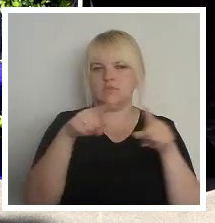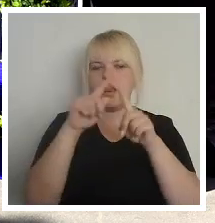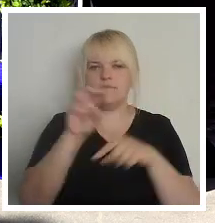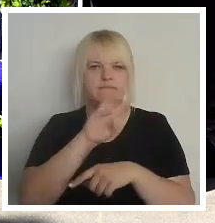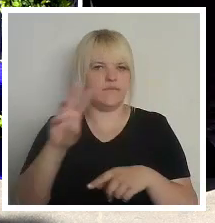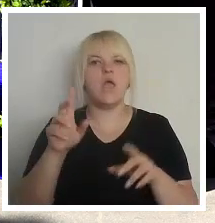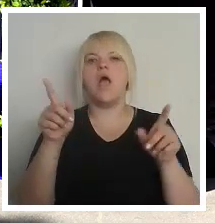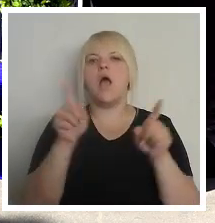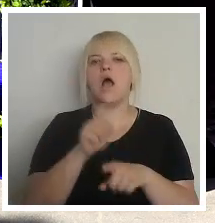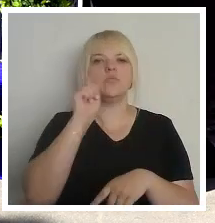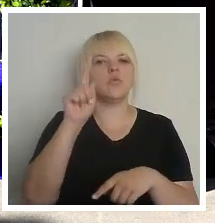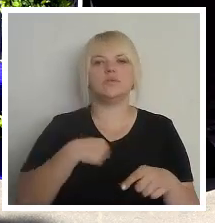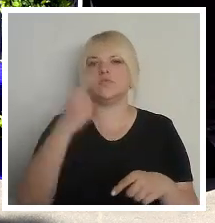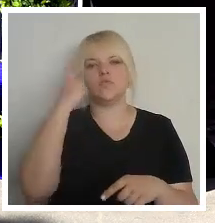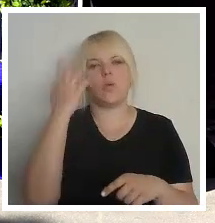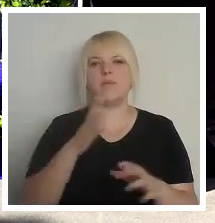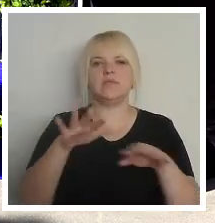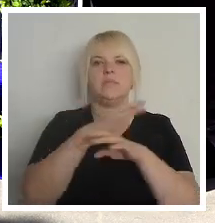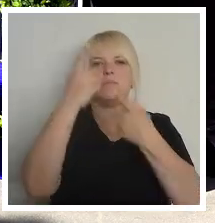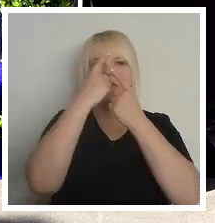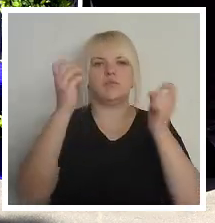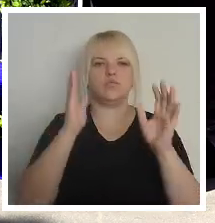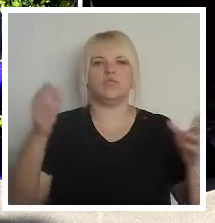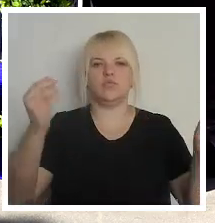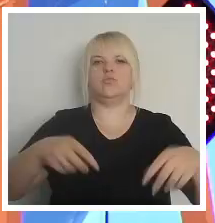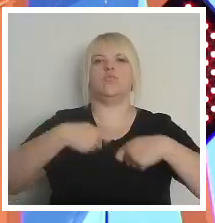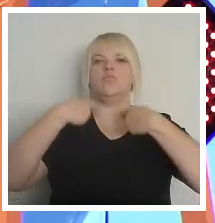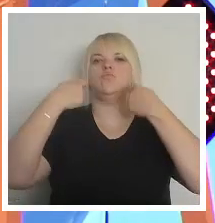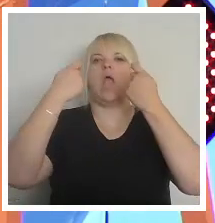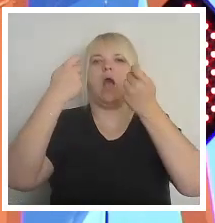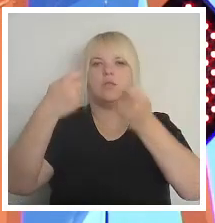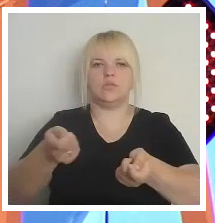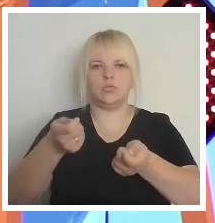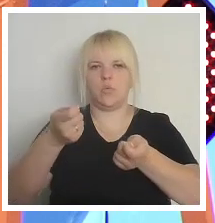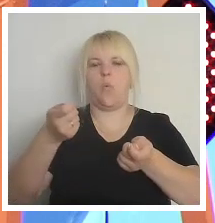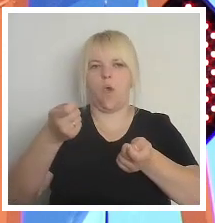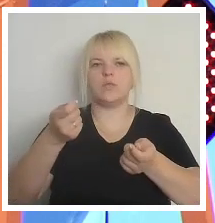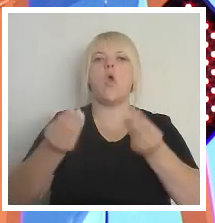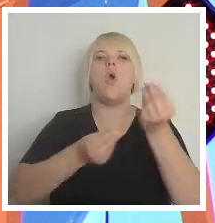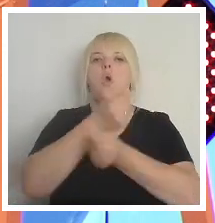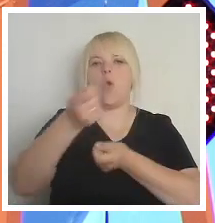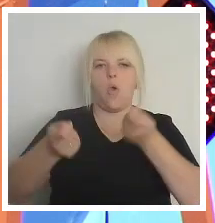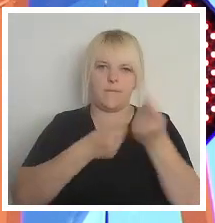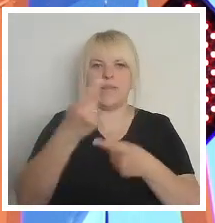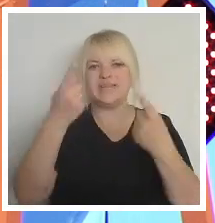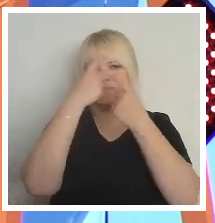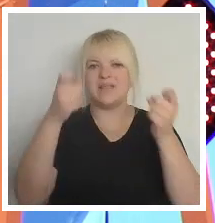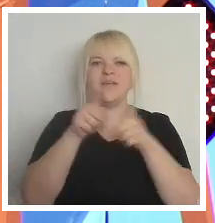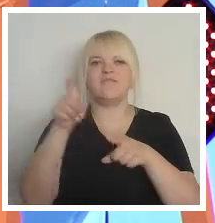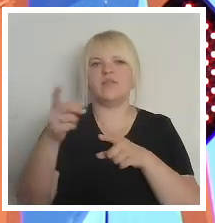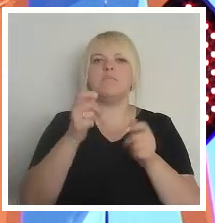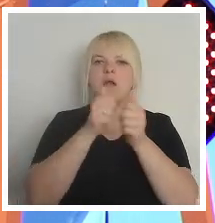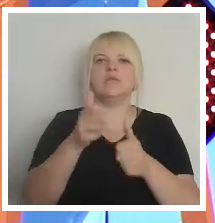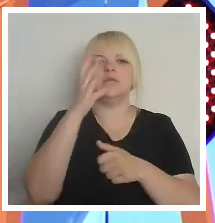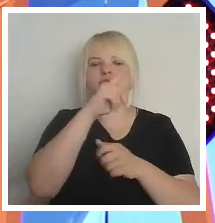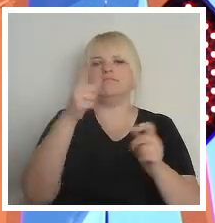ka sabiedriskā mēdija saturs būtu jādod komercmēdijiem, lai arī komercmēdija varētu paralēli izvietot pie sevis šo